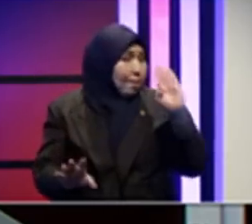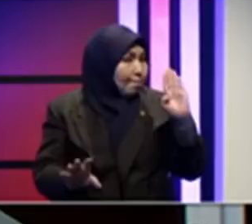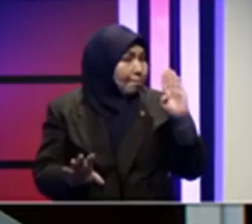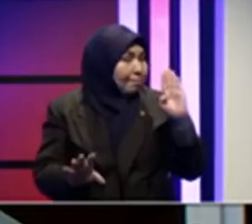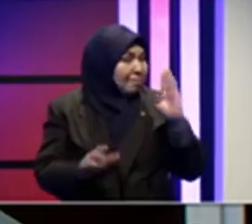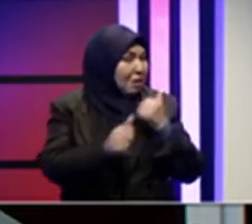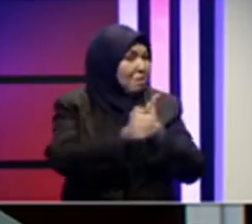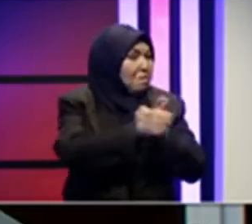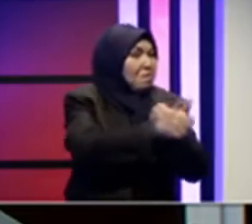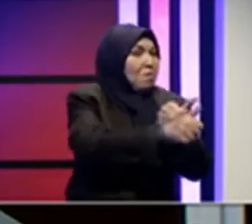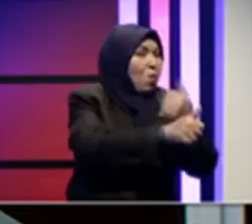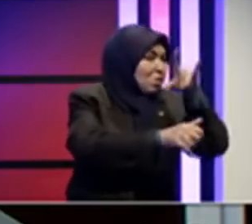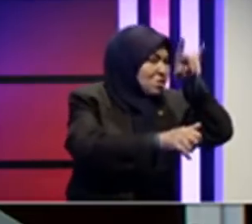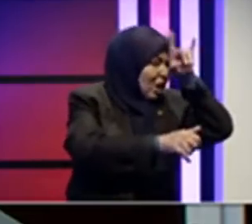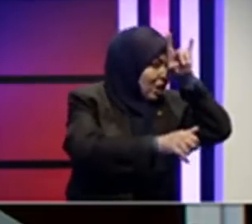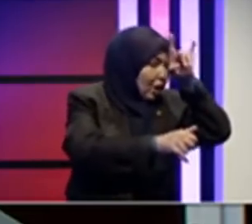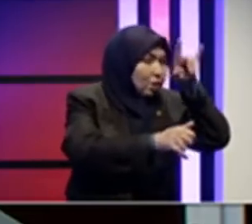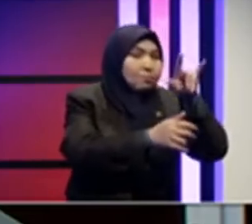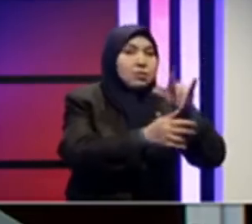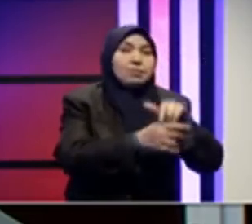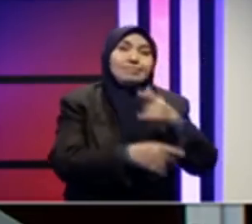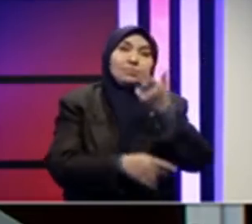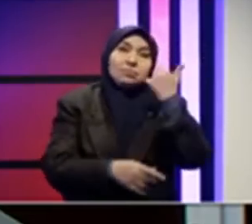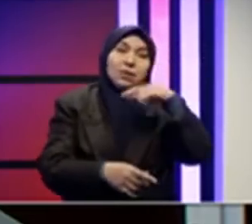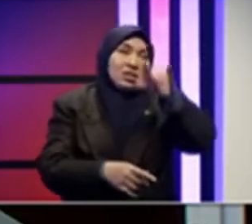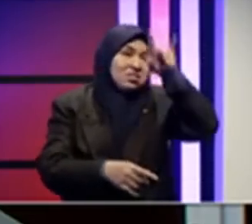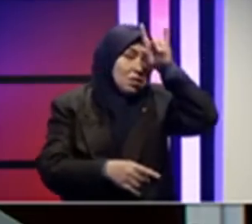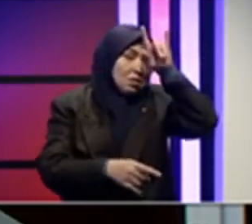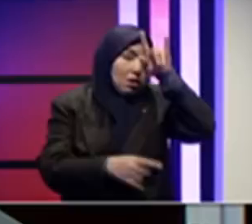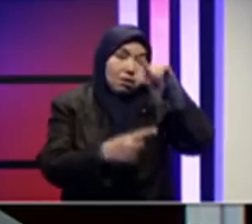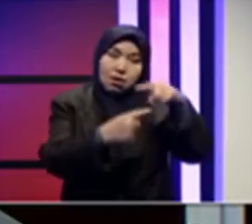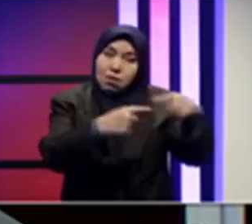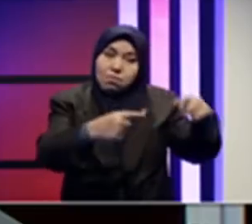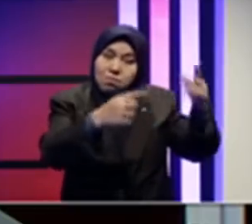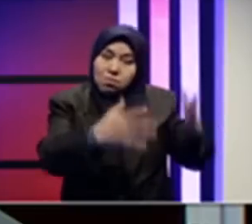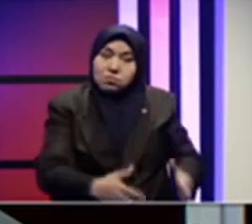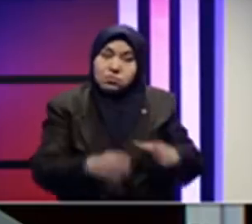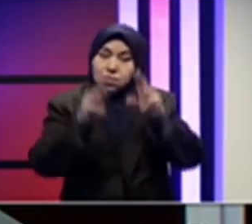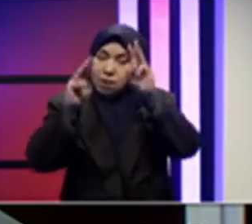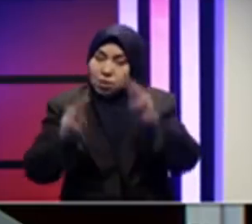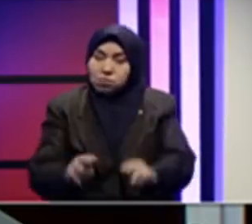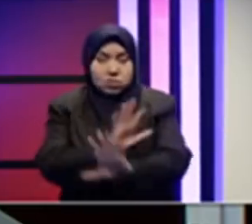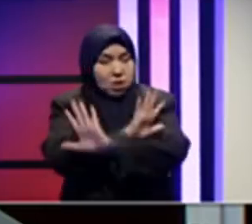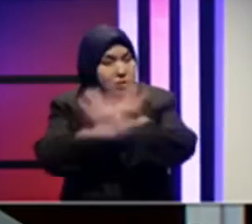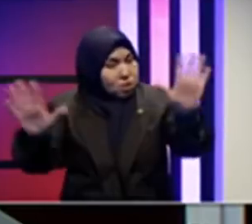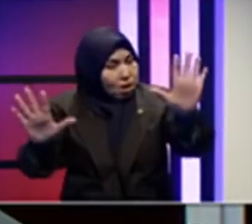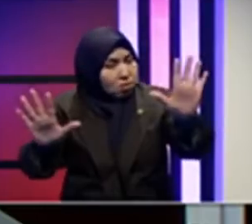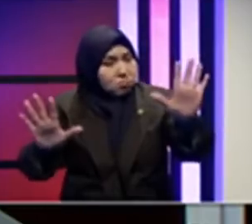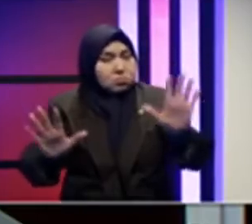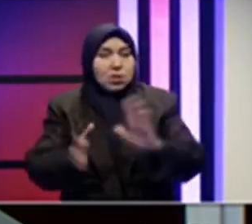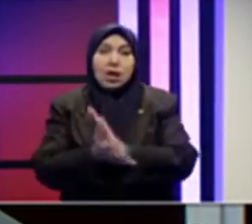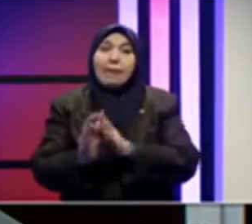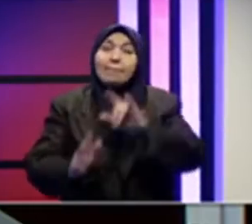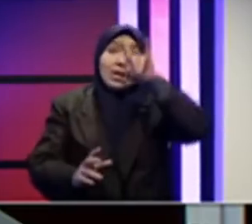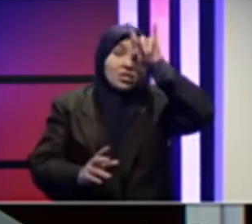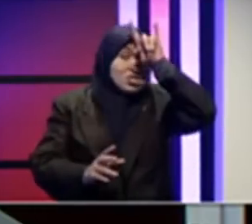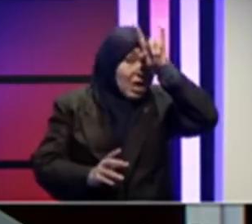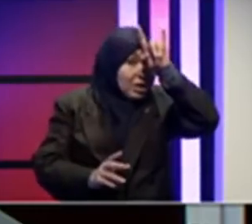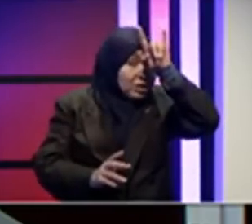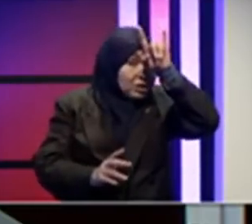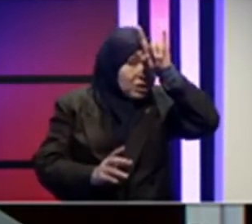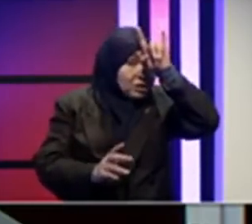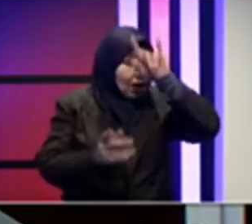syaitan, sesungguhnya syaitan itu musuh yang nyata bagi kamu. Salah satu daripada musuhnya ialah apabila syaitan